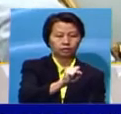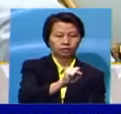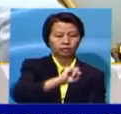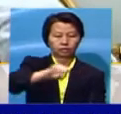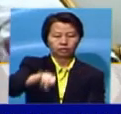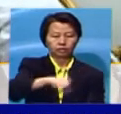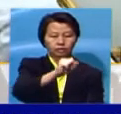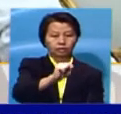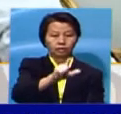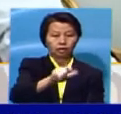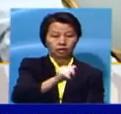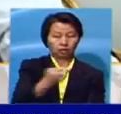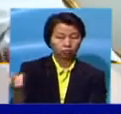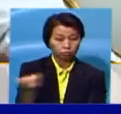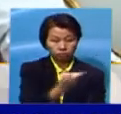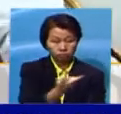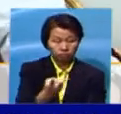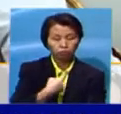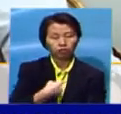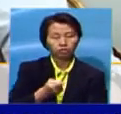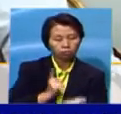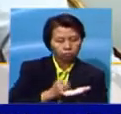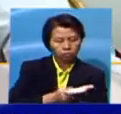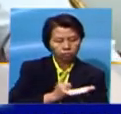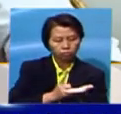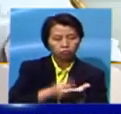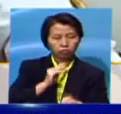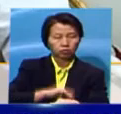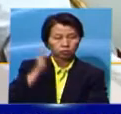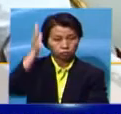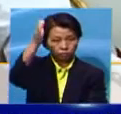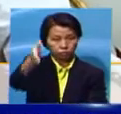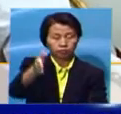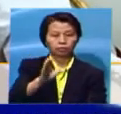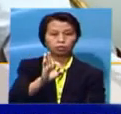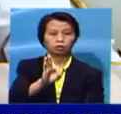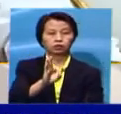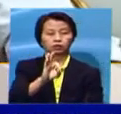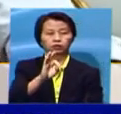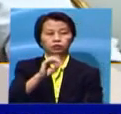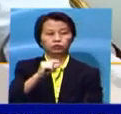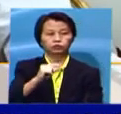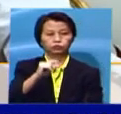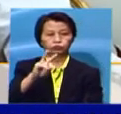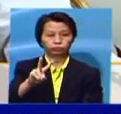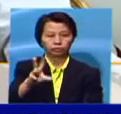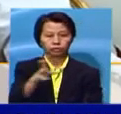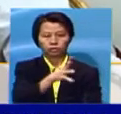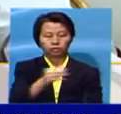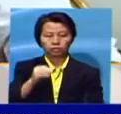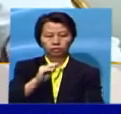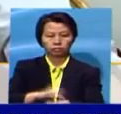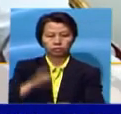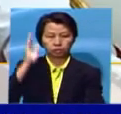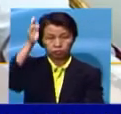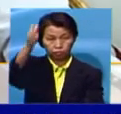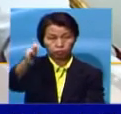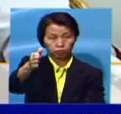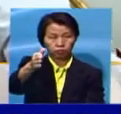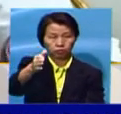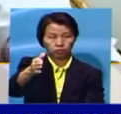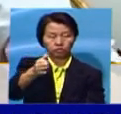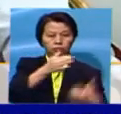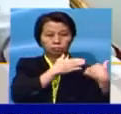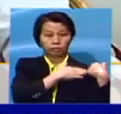tentang masa depan fgv dan juga masa depan peranan Tan Sri